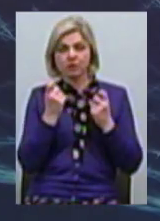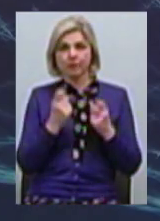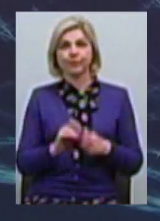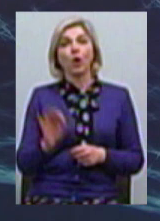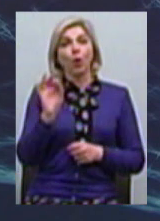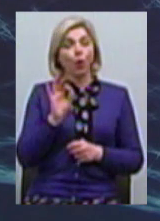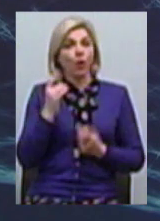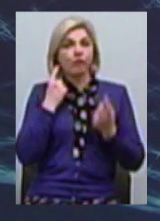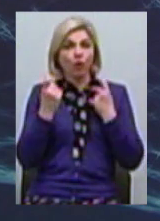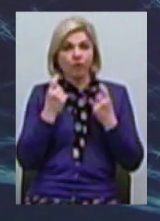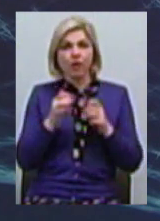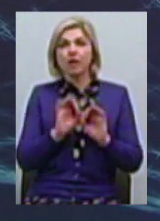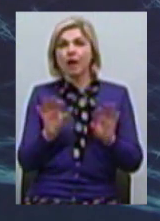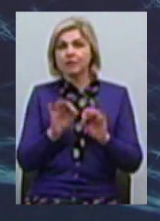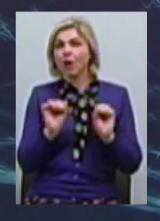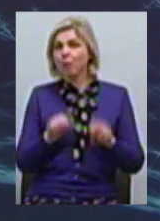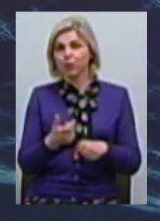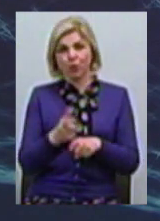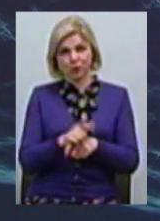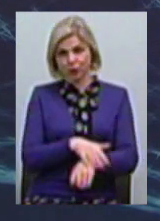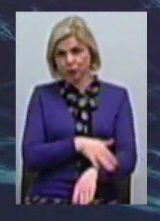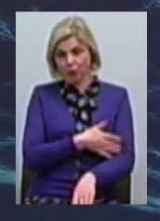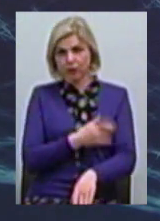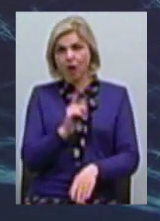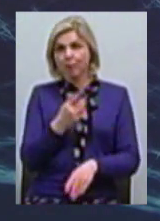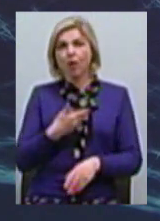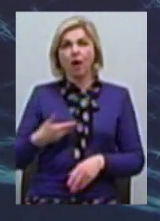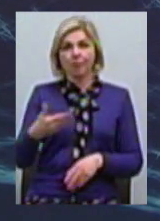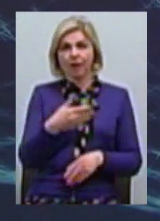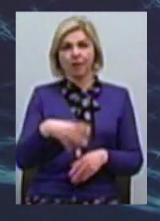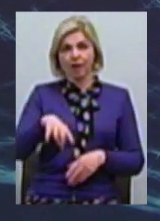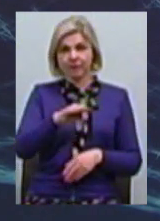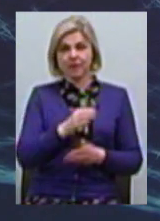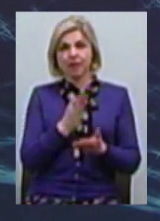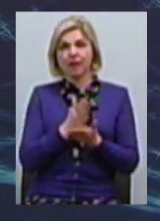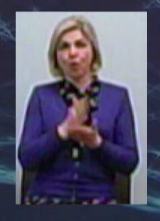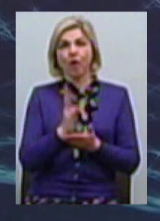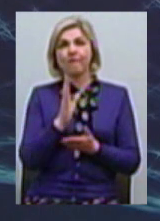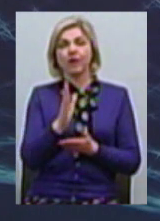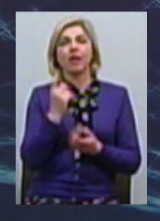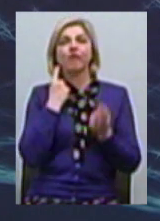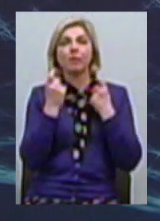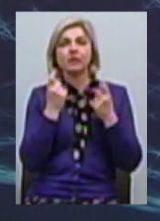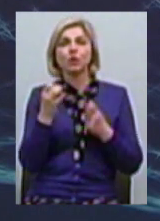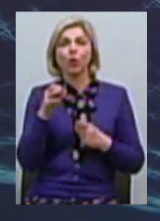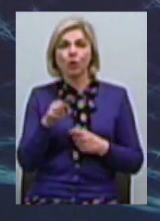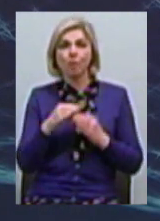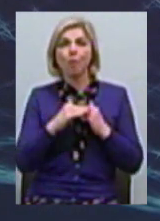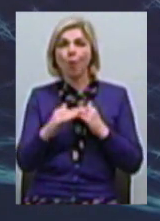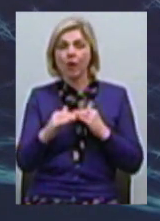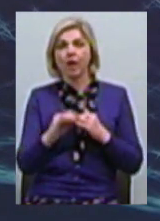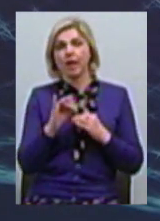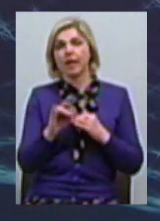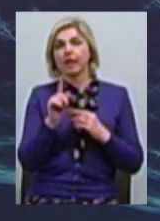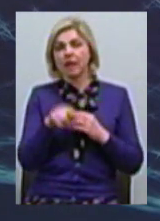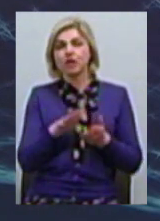можно рассказывать очень долго, поскольку все мы с вами находимся в информационном поле, и даже